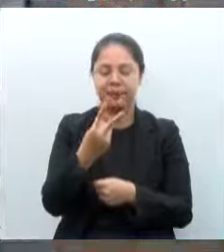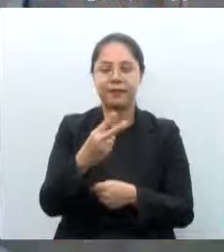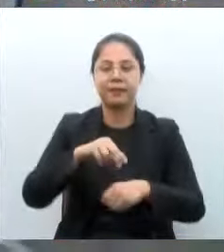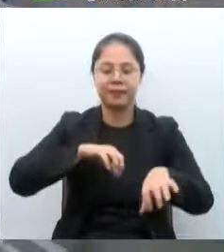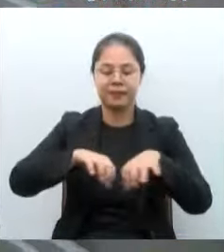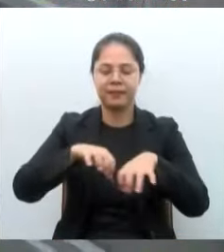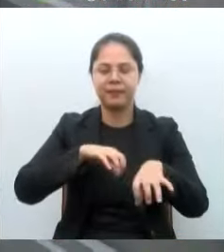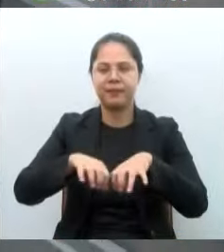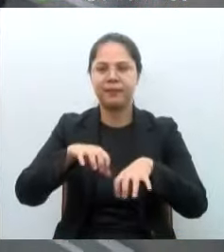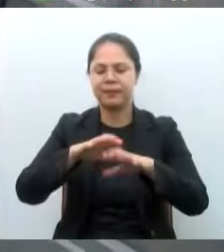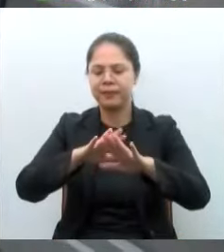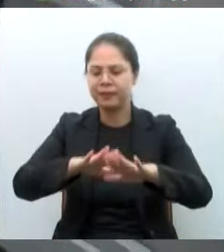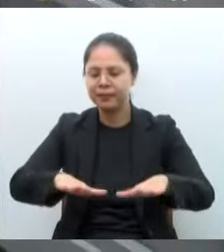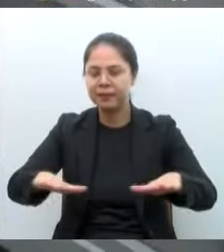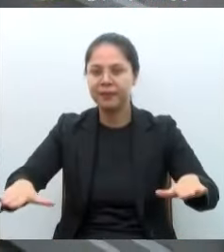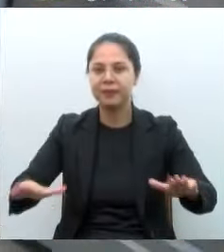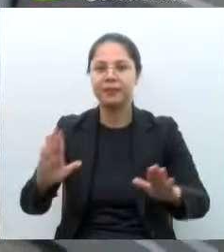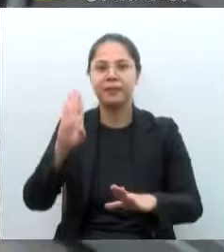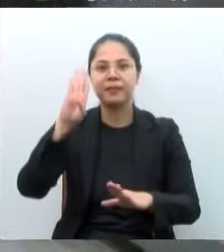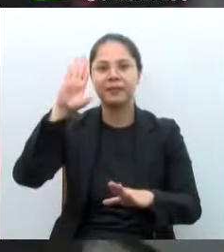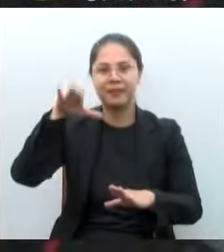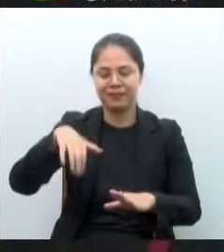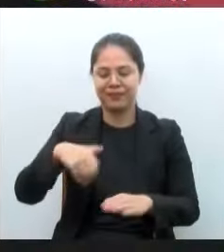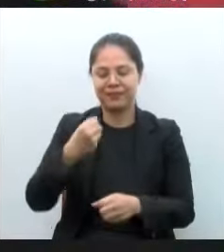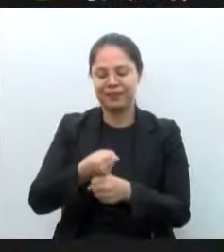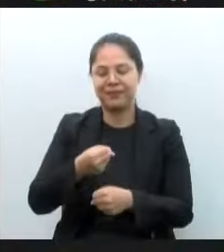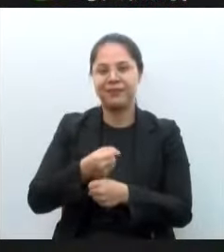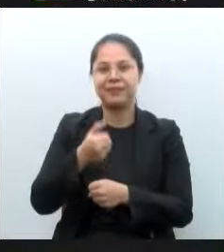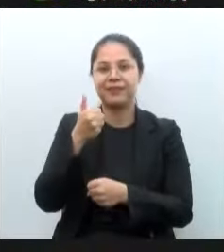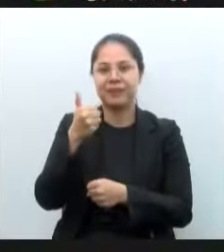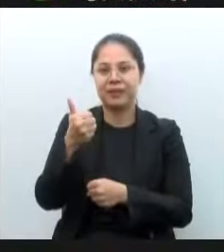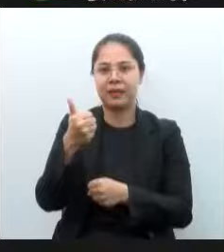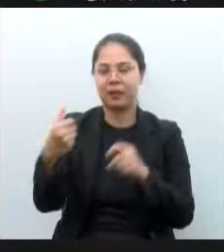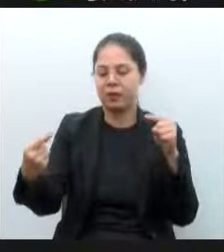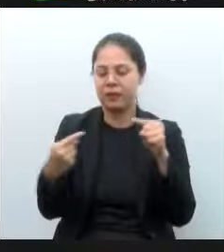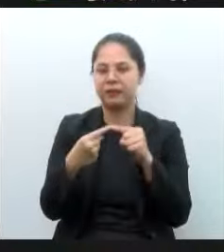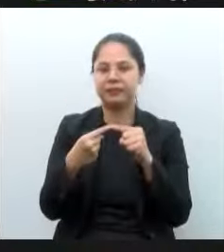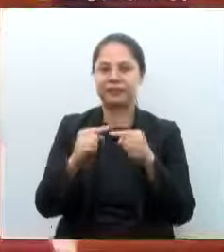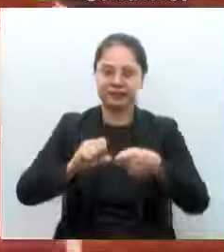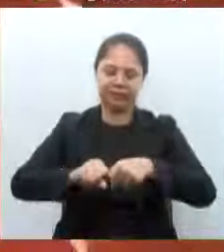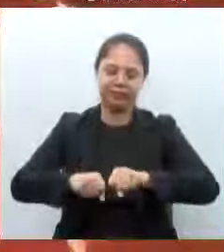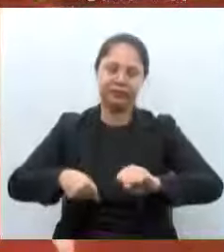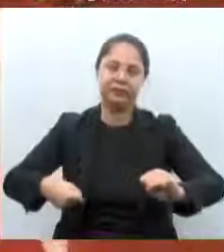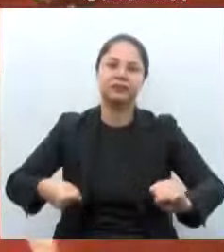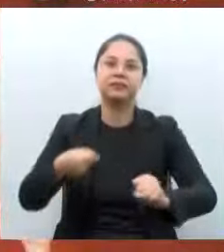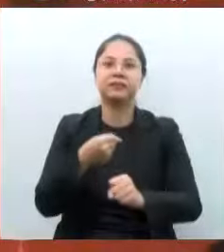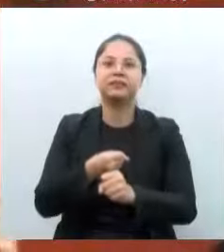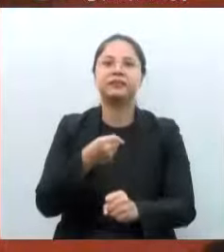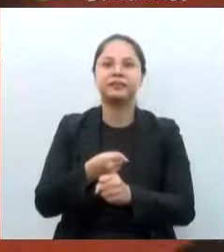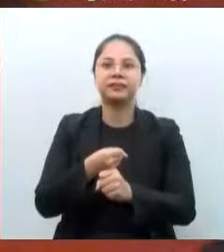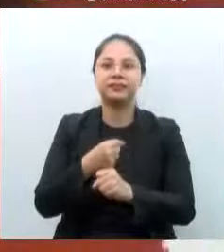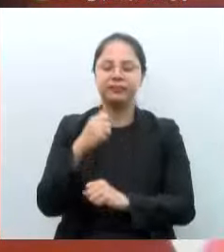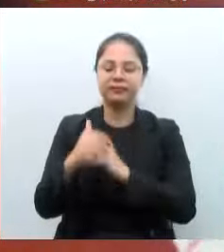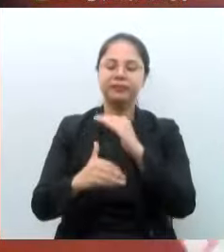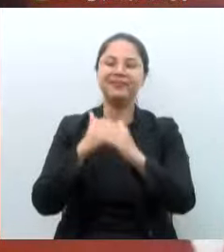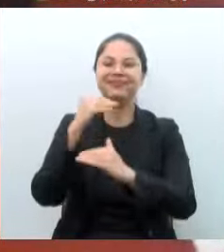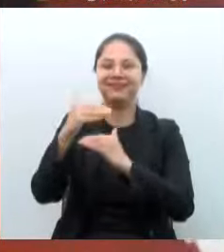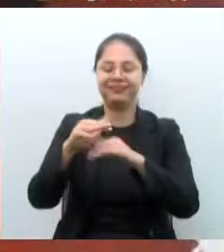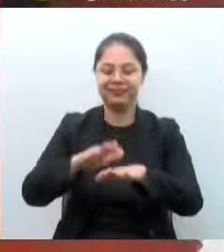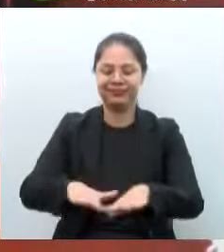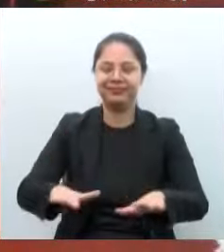ยเด็กกลุ่มบริษัทสร้างการดีนะคะเป็นกลุ่มพลพรรครักย้อมค่ะก็ต่อยอดไปเรื่อยๆจากการ